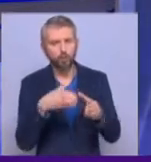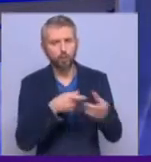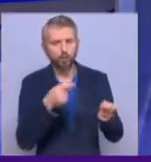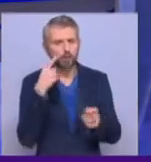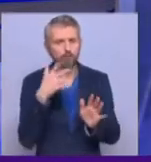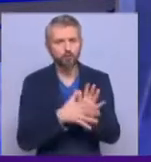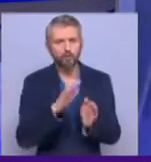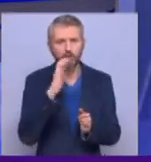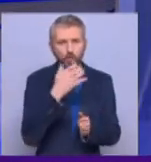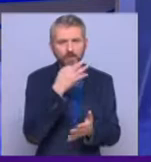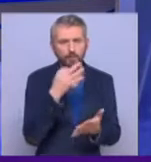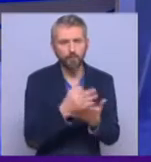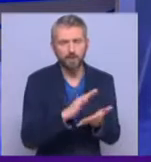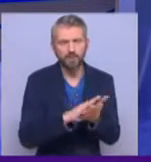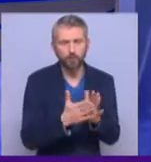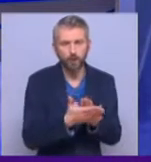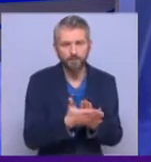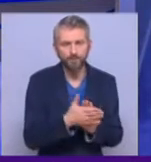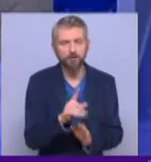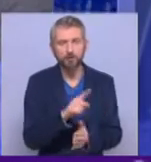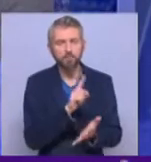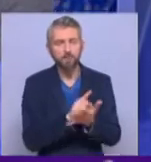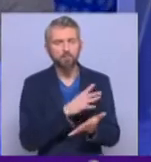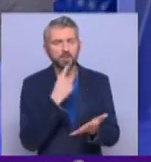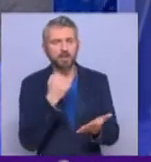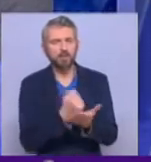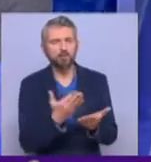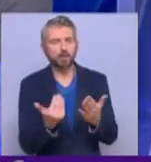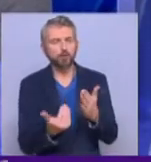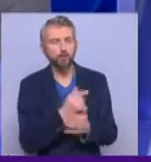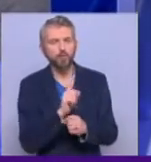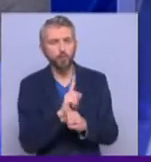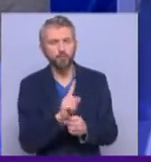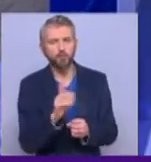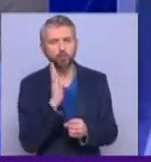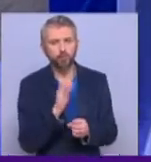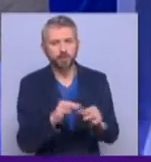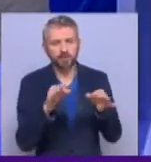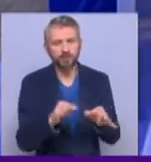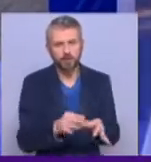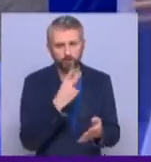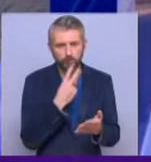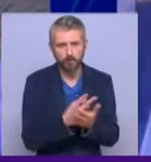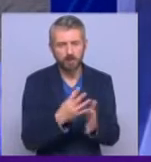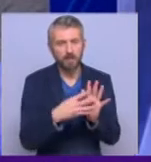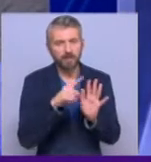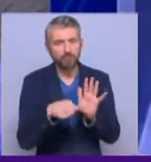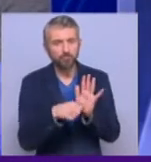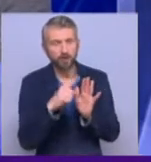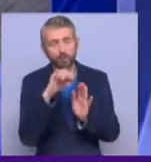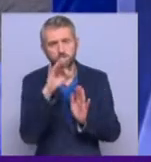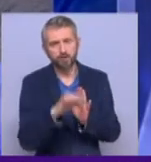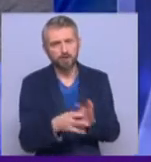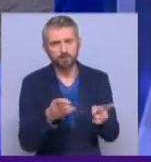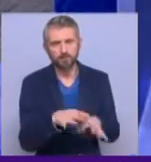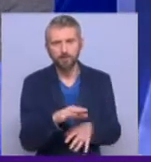цю серйозність і відповідальність ситуації, що мають бути затверджені якісь нові норми, які будуть адекватно відображати. Тому що 9,6 – це 100%